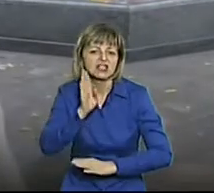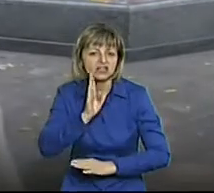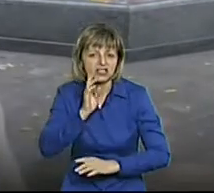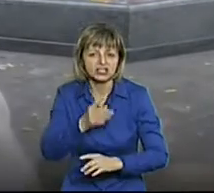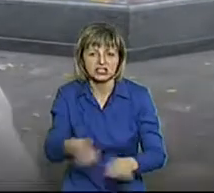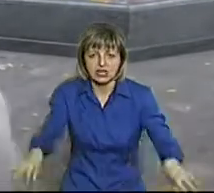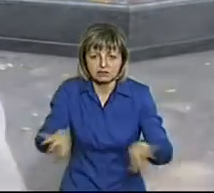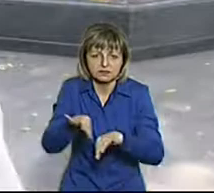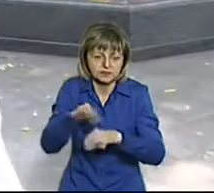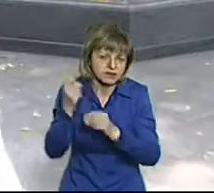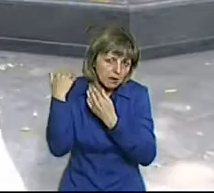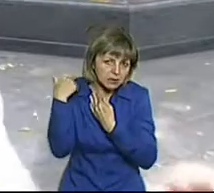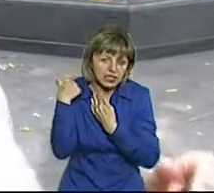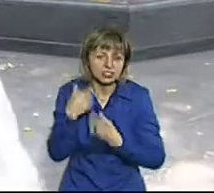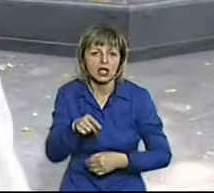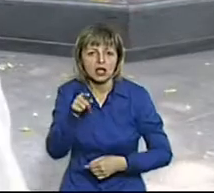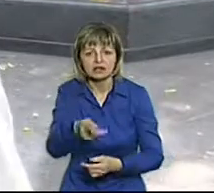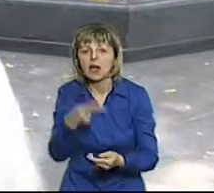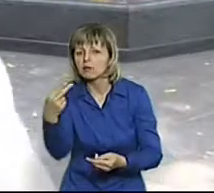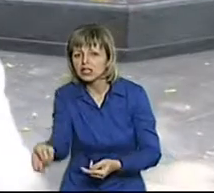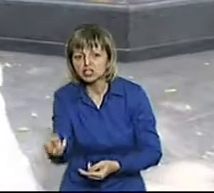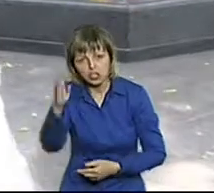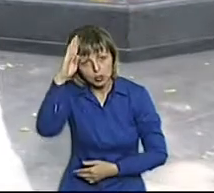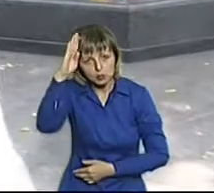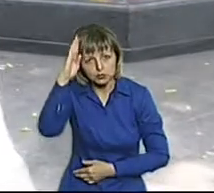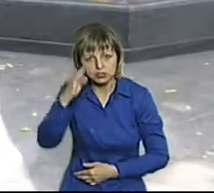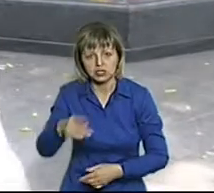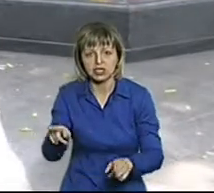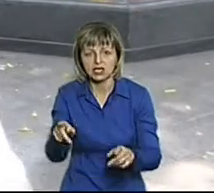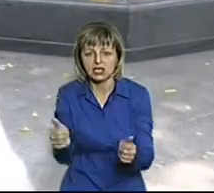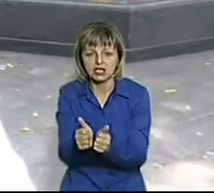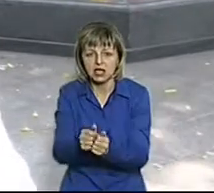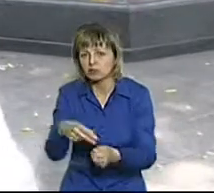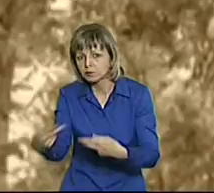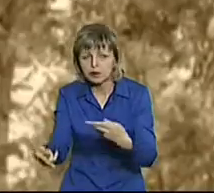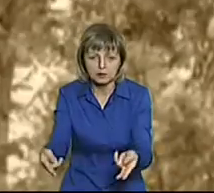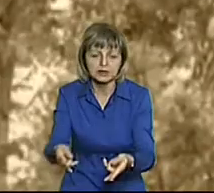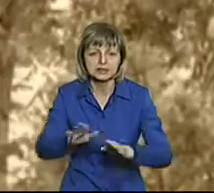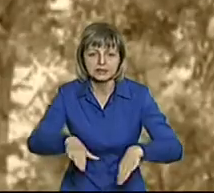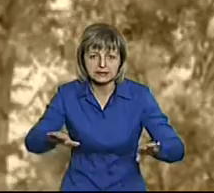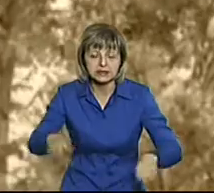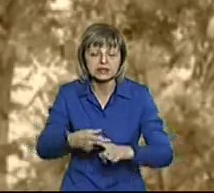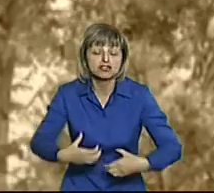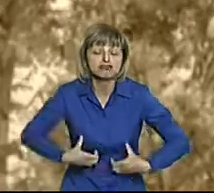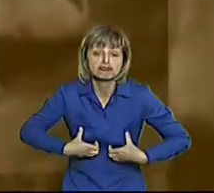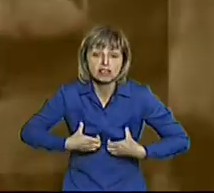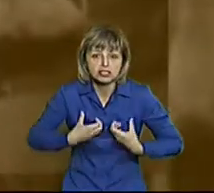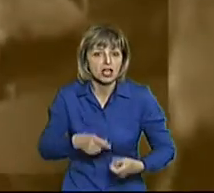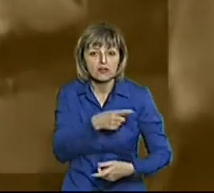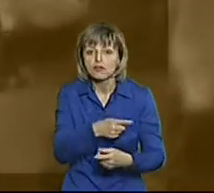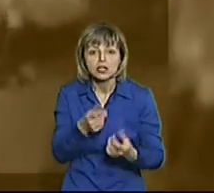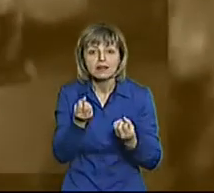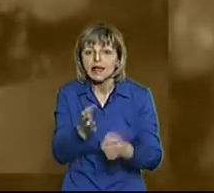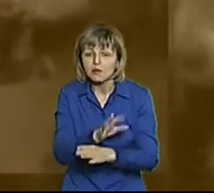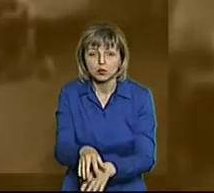на плечах. Там лежить мужчина впав і навхрест коло нього двоє діточок впали. То був жах. Вони не просто